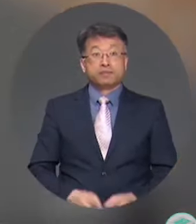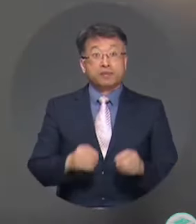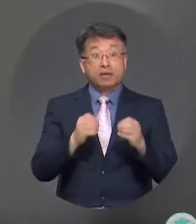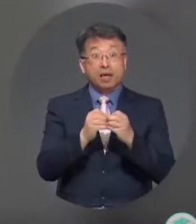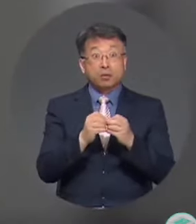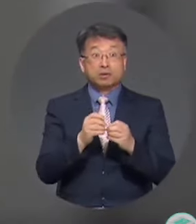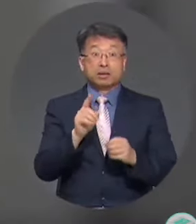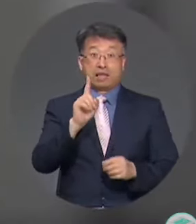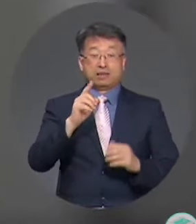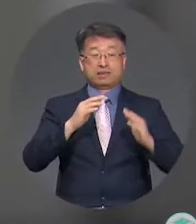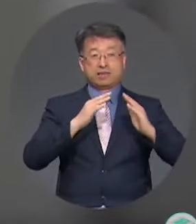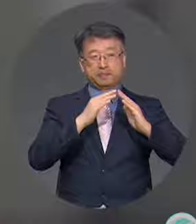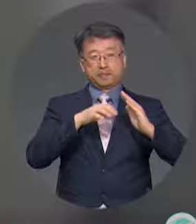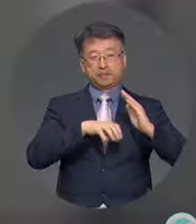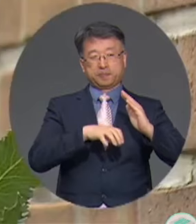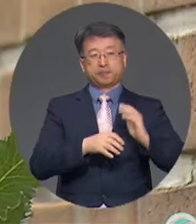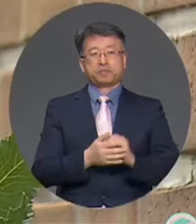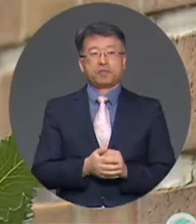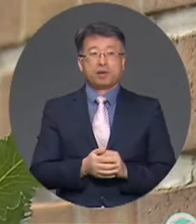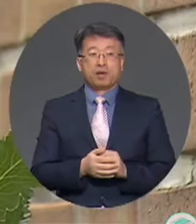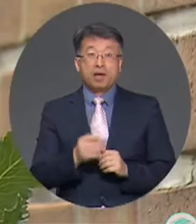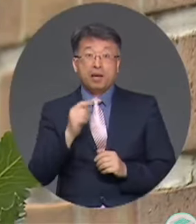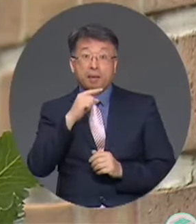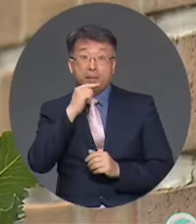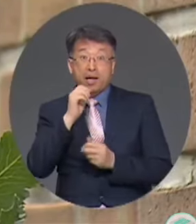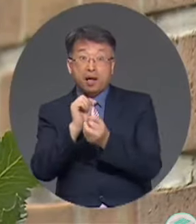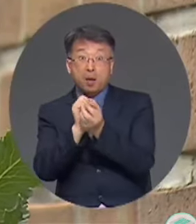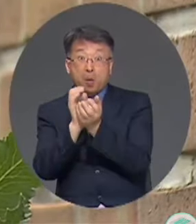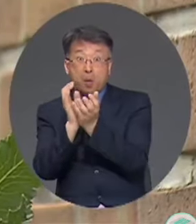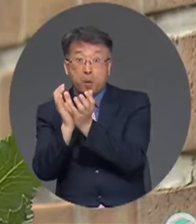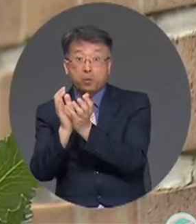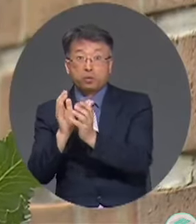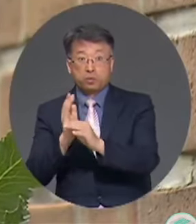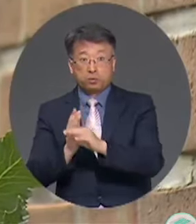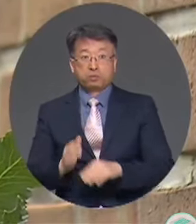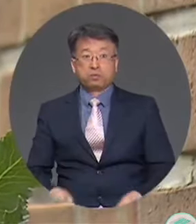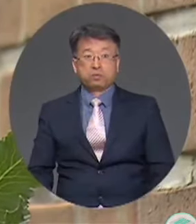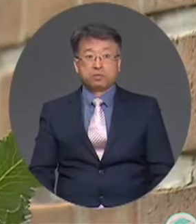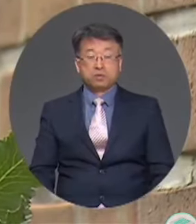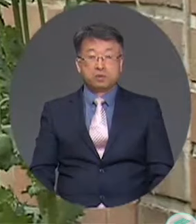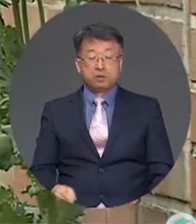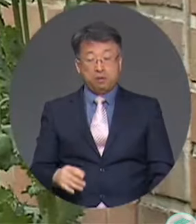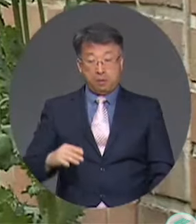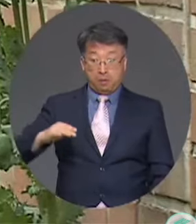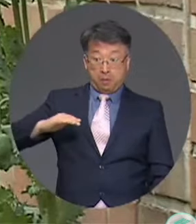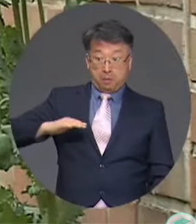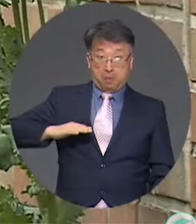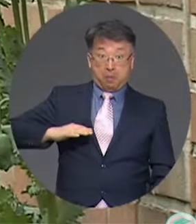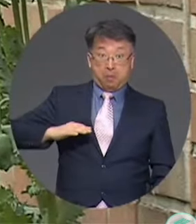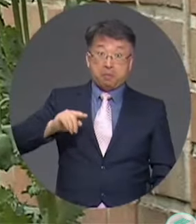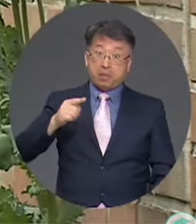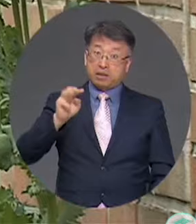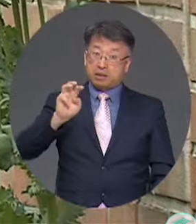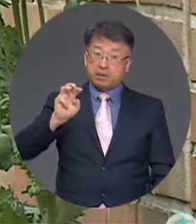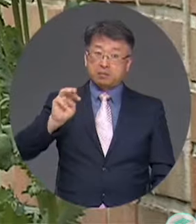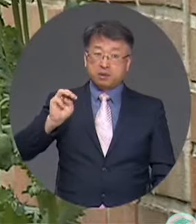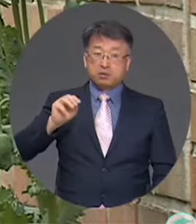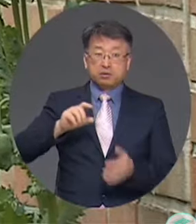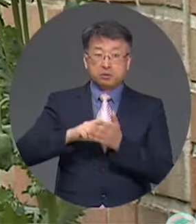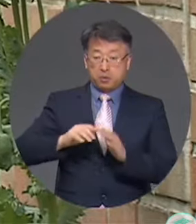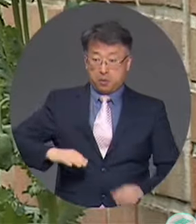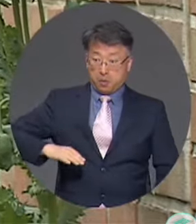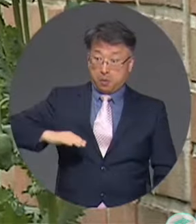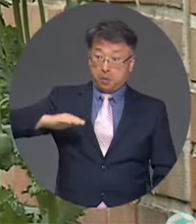창원의 한 단독주택. 벽면에 빨간 꽃이 피어 있습니다. 성인 허리 높이인 130cm까지 자란